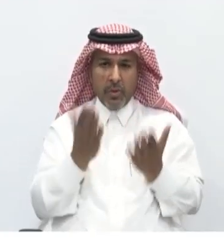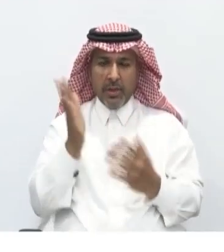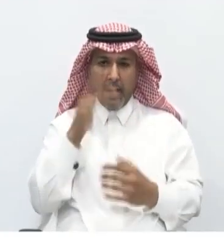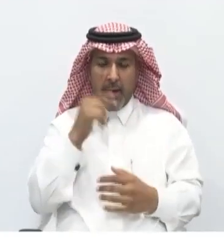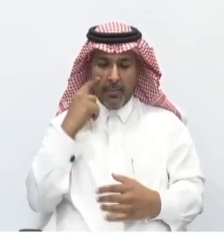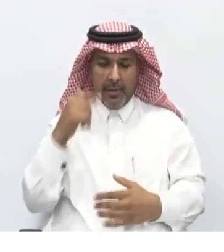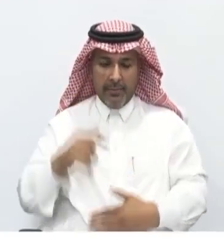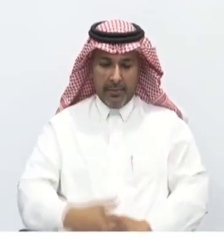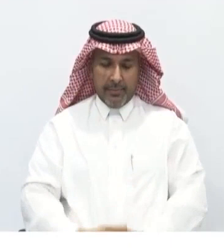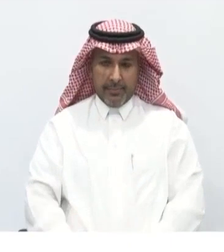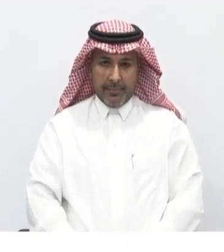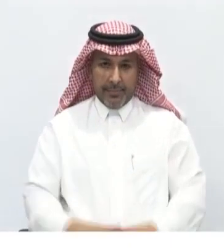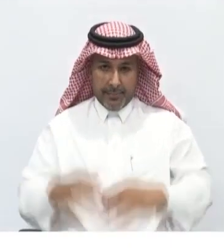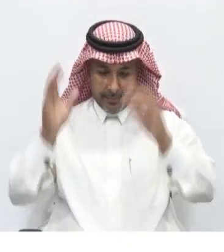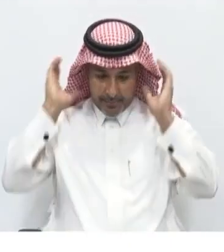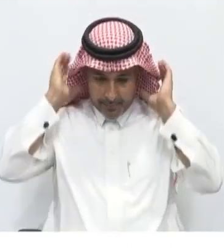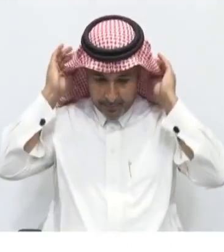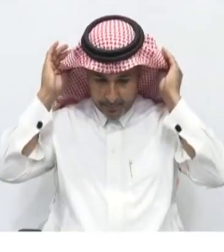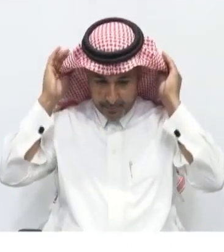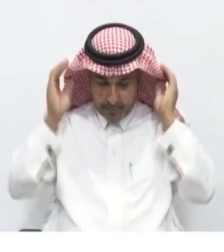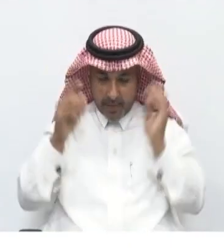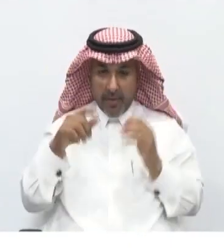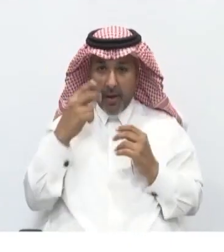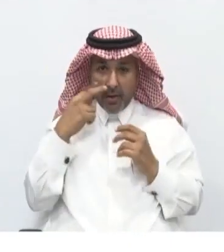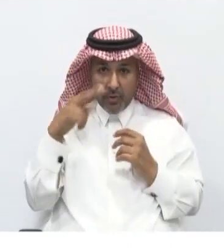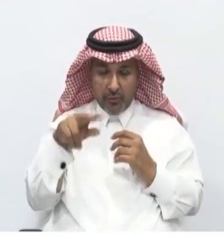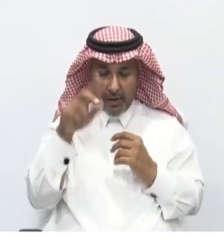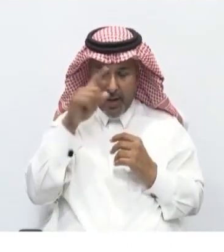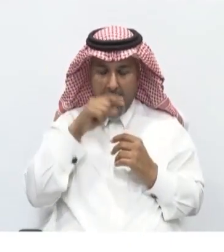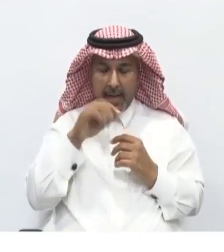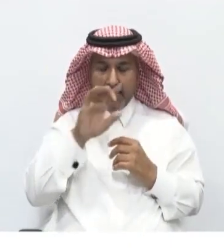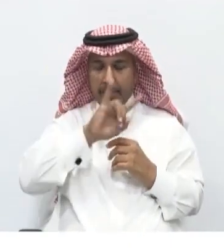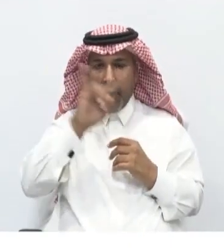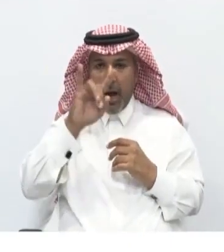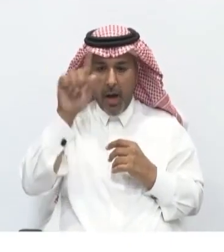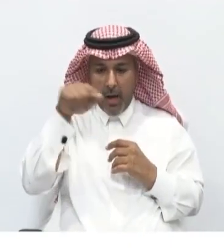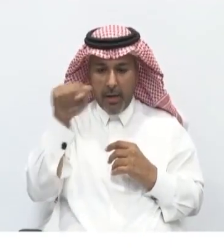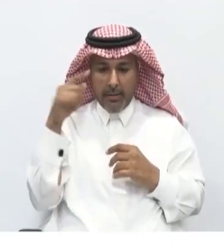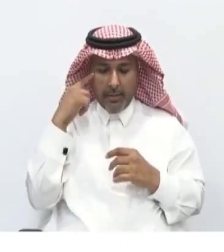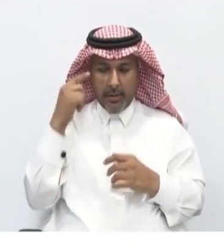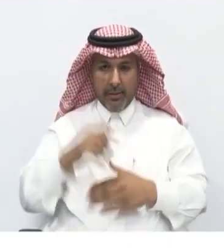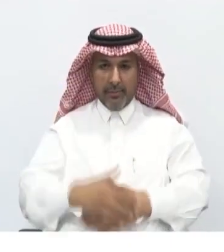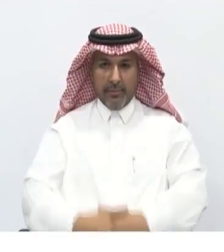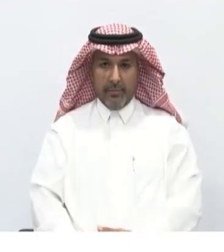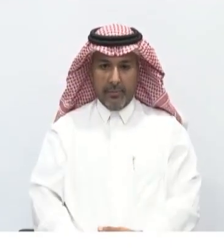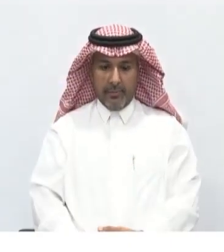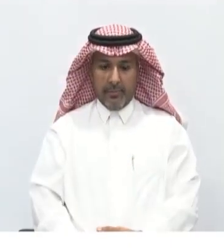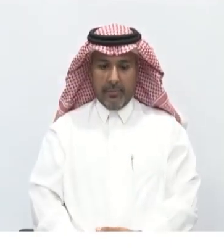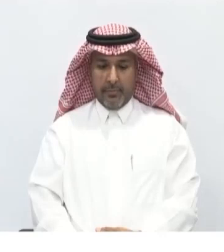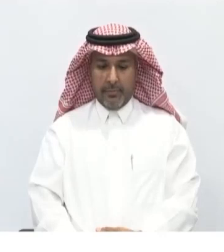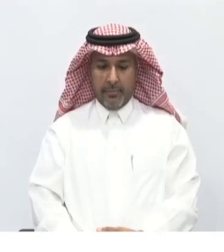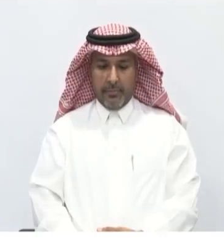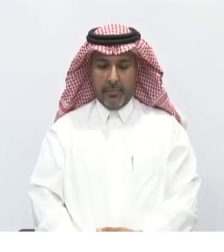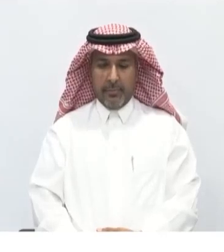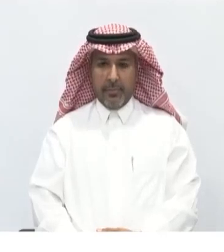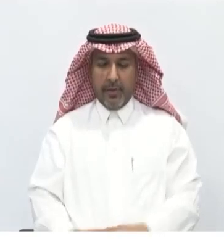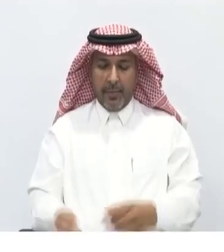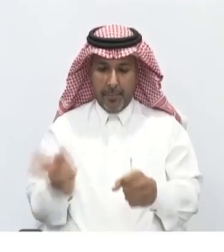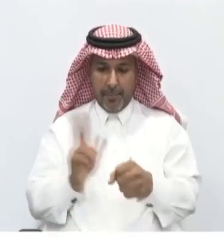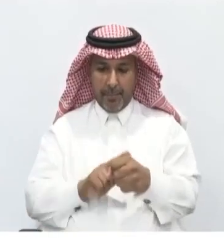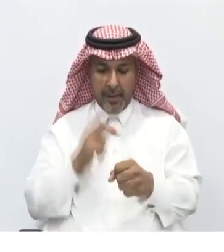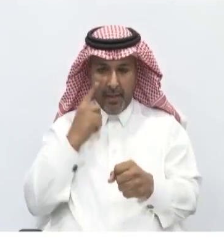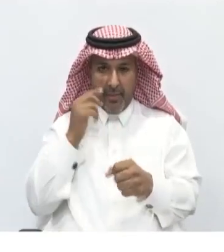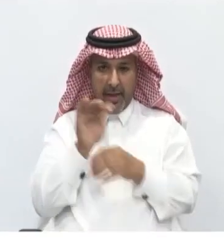بالتالي النسب الموليه ستكون خطا اذا لابد ان تكون المعادله موزونه ووزن صحيح اذا نعيد التعريف